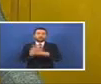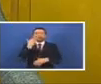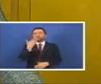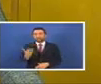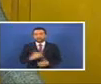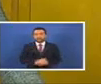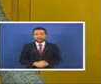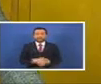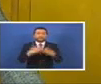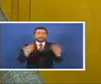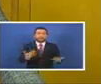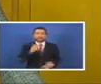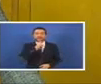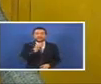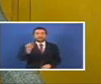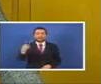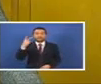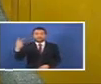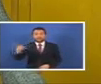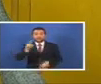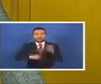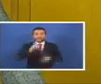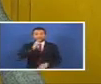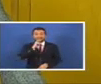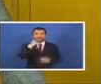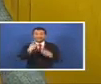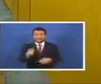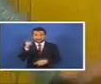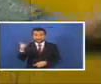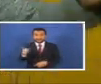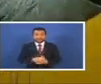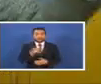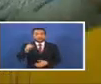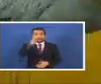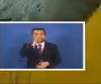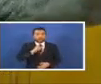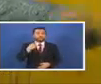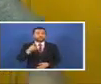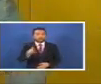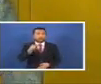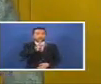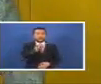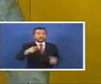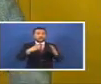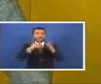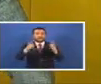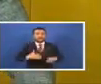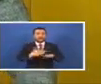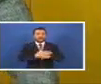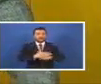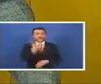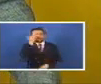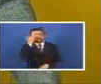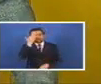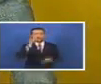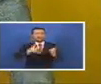diyorlar. Efendiler, sizin bazı yanlışlar dediğiniz yüz binlerce haneye açlık,